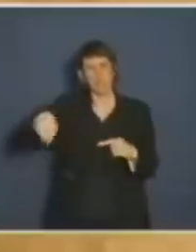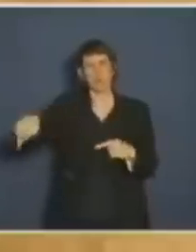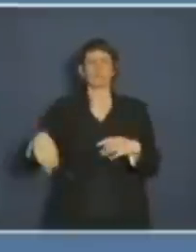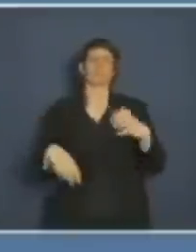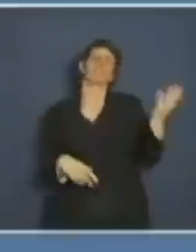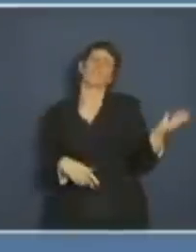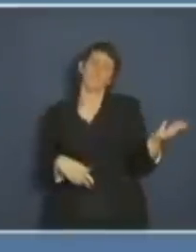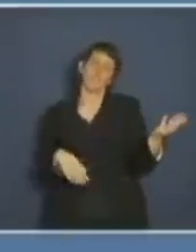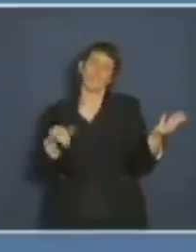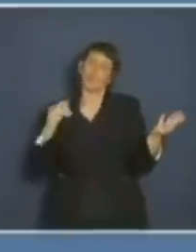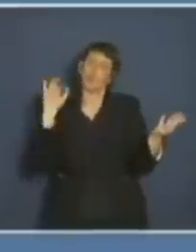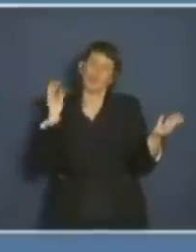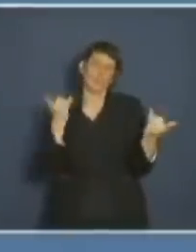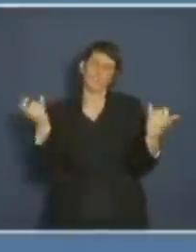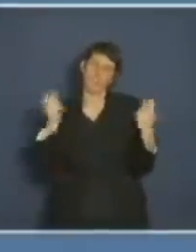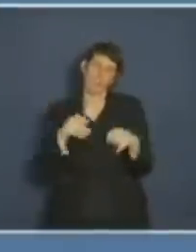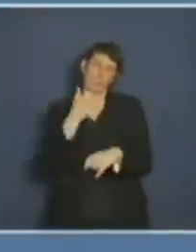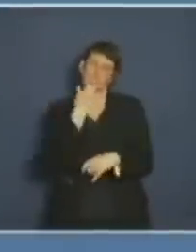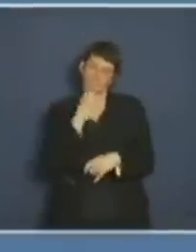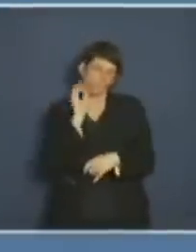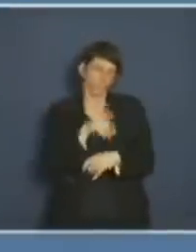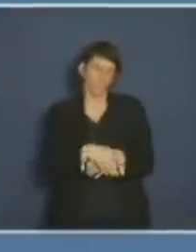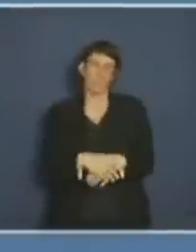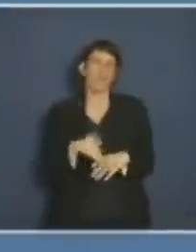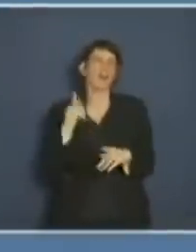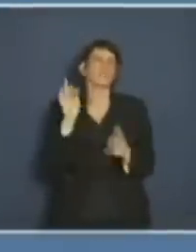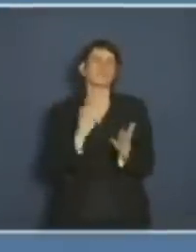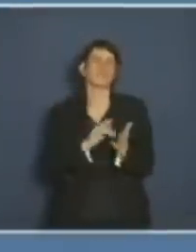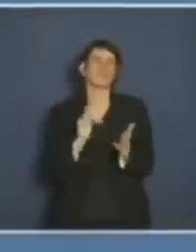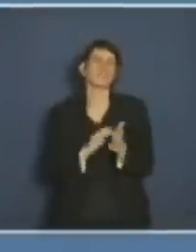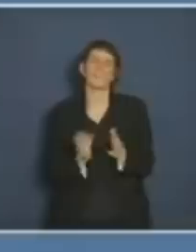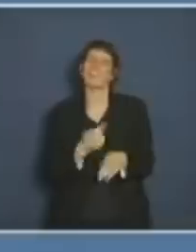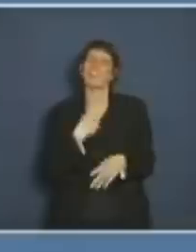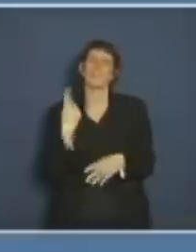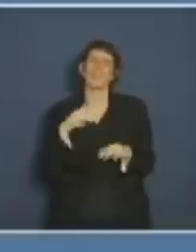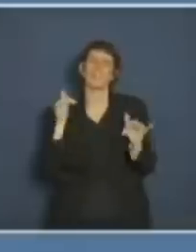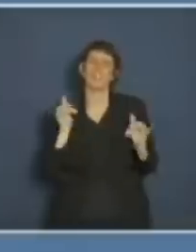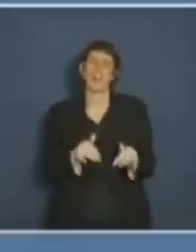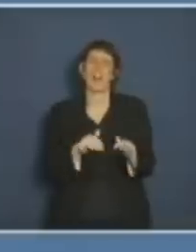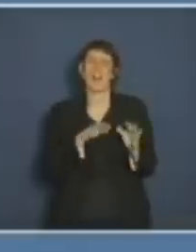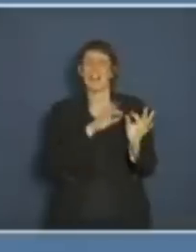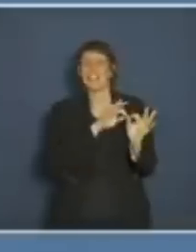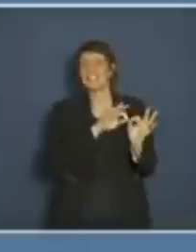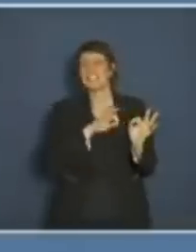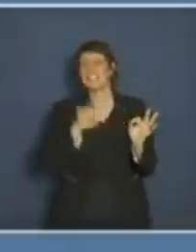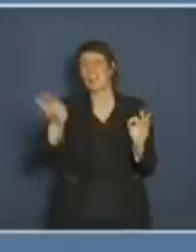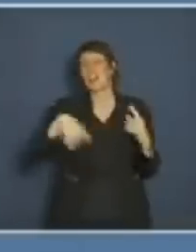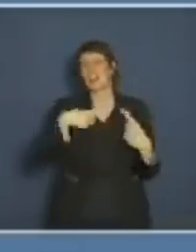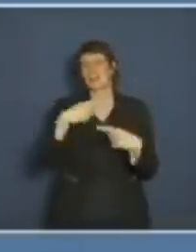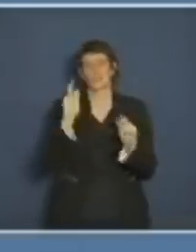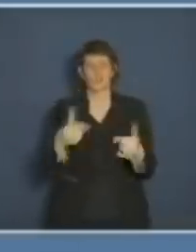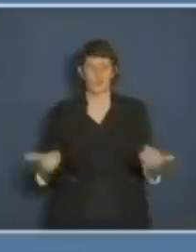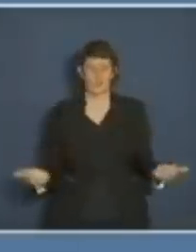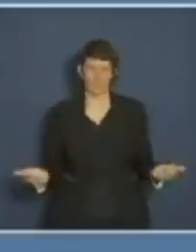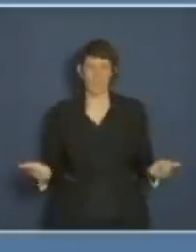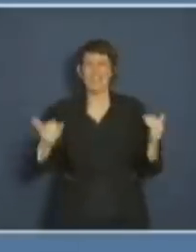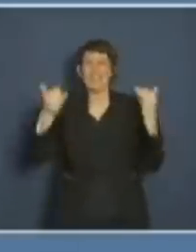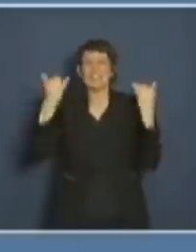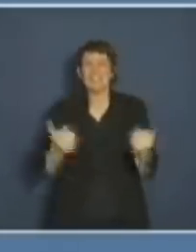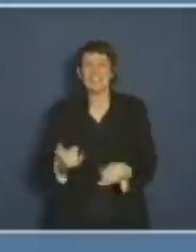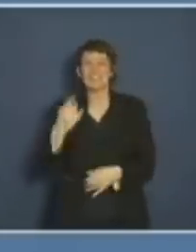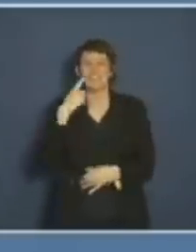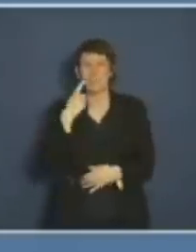um das vielleicht jetzt abzuschließen, wenn ich das sagen darf, wir haben doch keine lineare Entwicklung. Die zu